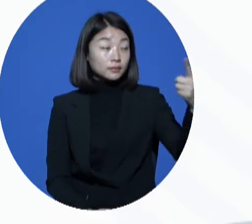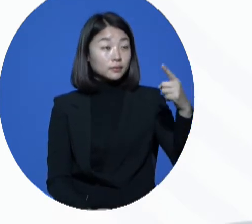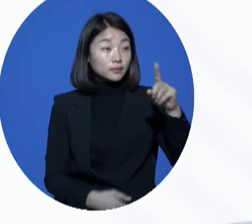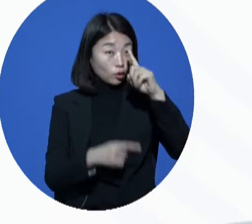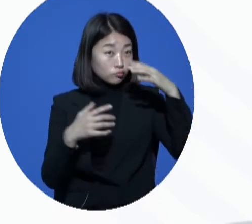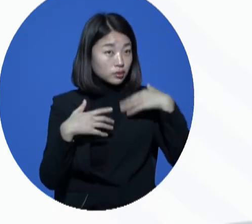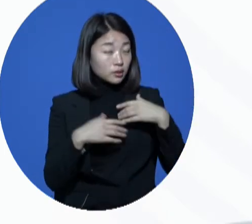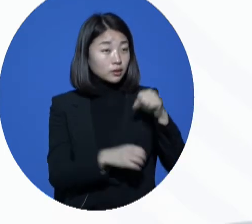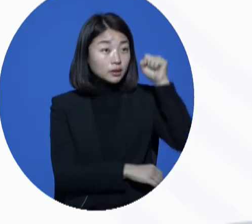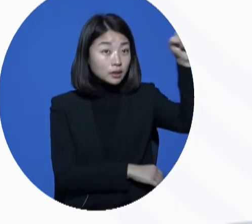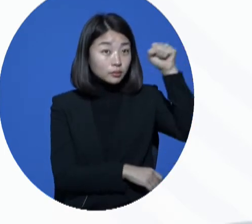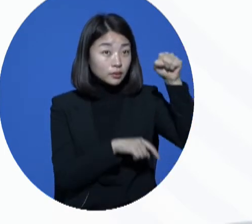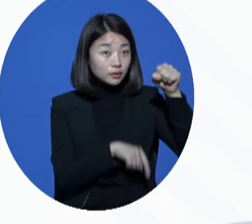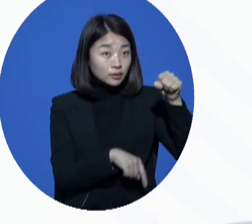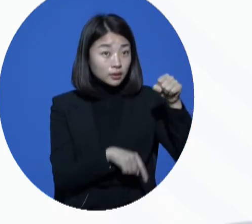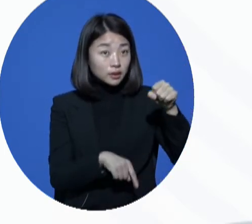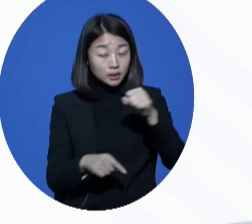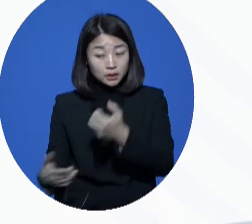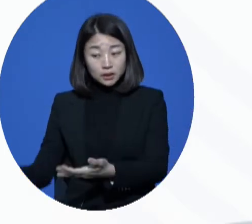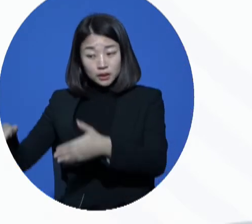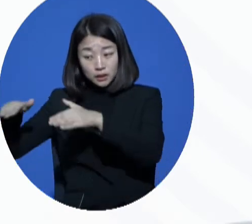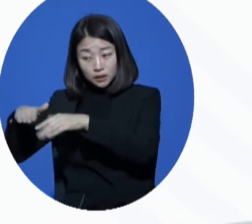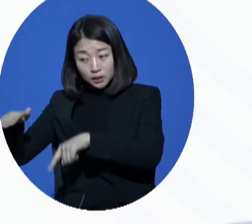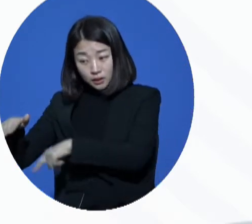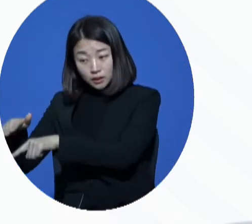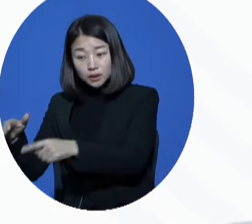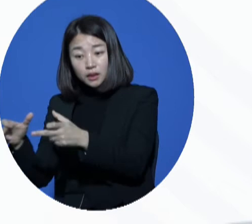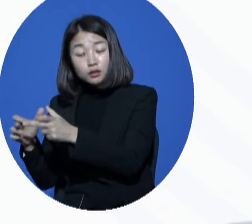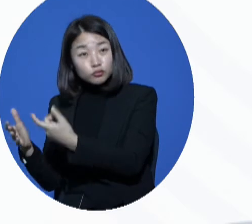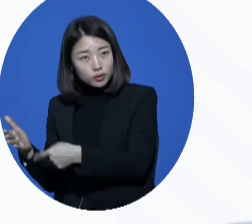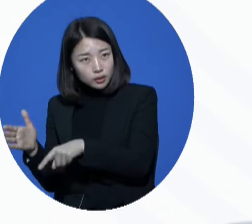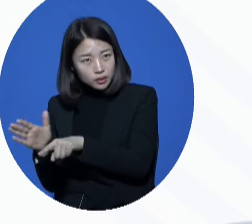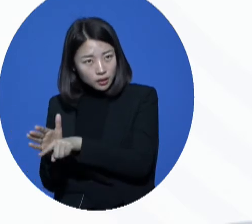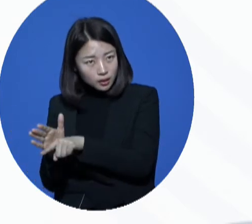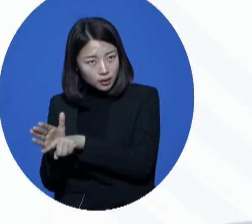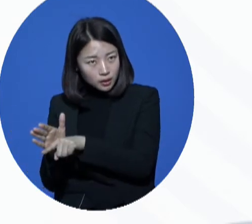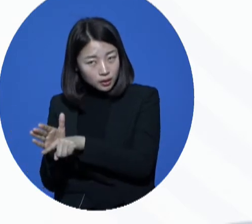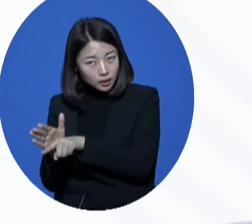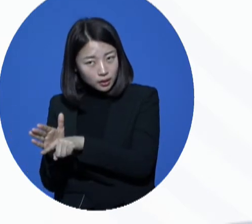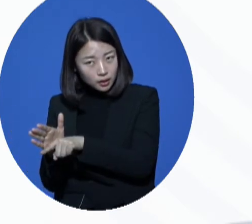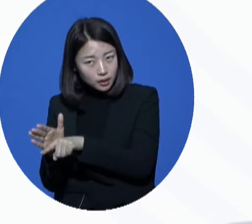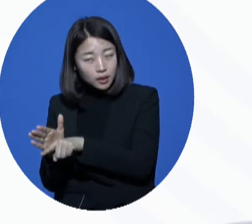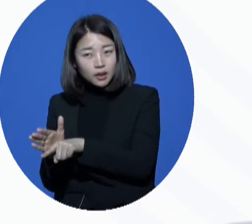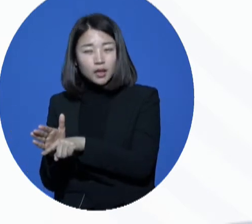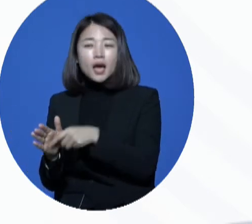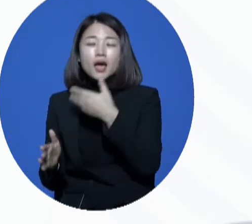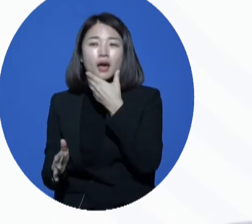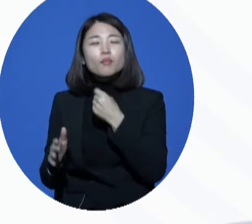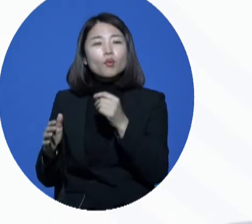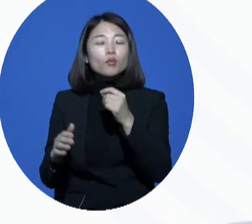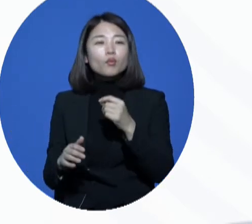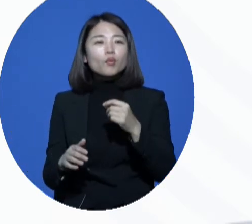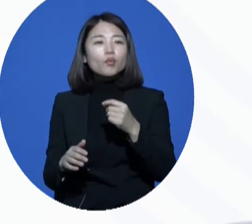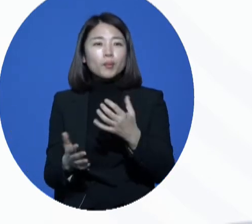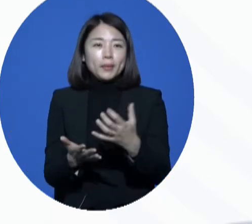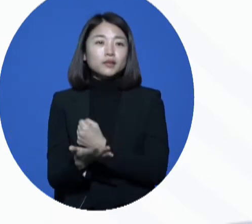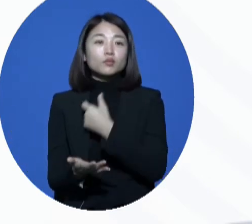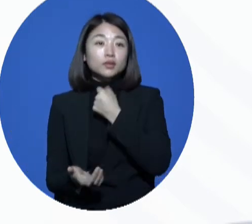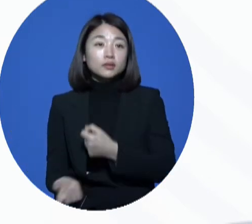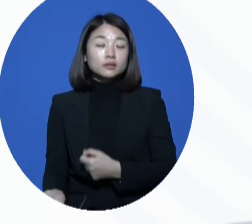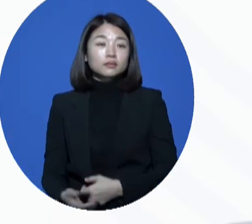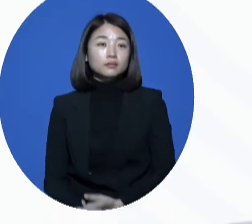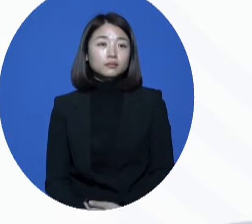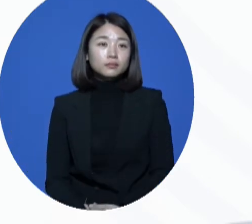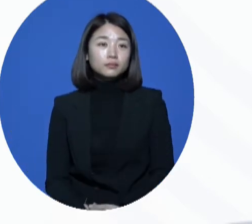장애인은 물론이고 시설 사회를 살아가는 사회적 소수자의 권과 권리를 되찾는 과정이라고 생각하는데요. 그러니까